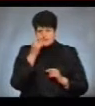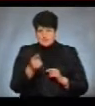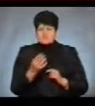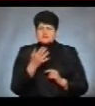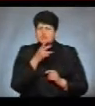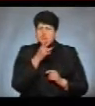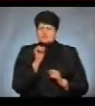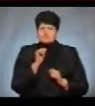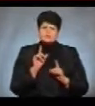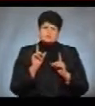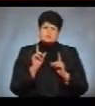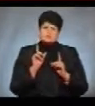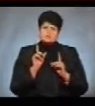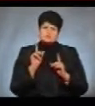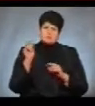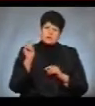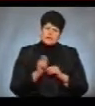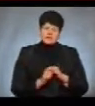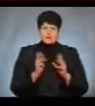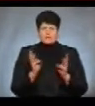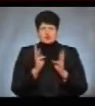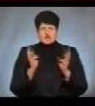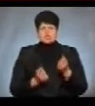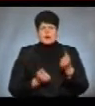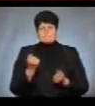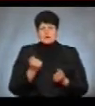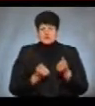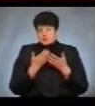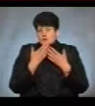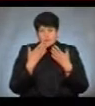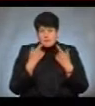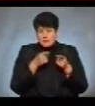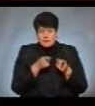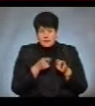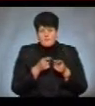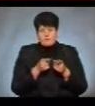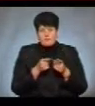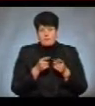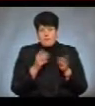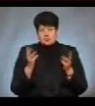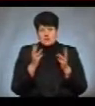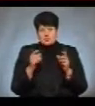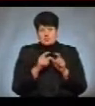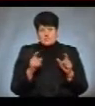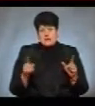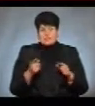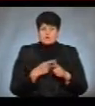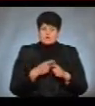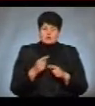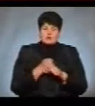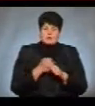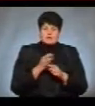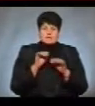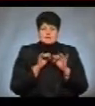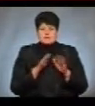приїхати пожежна машина, так, якщо немає в тому селі пожежної станції, і чи розробляли ви певні заходи, які